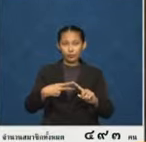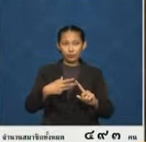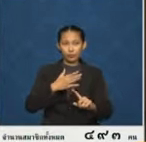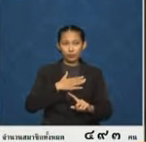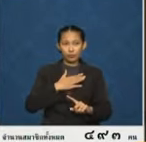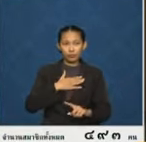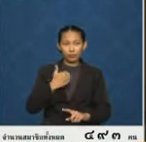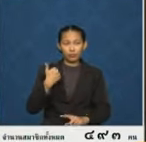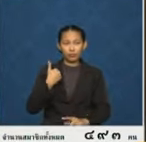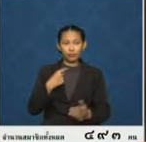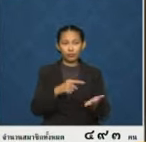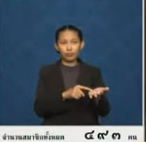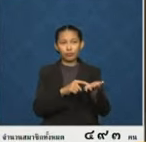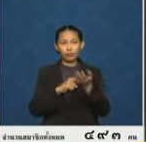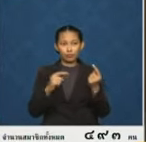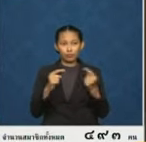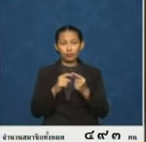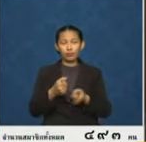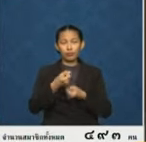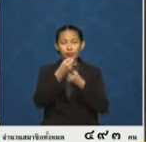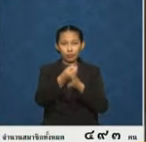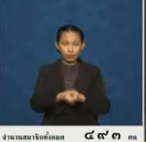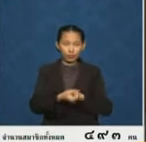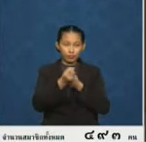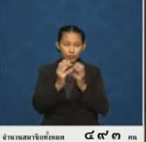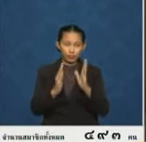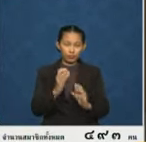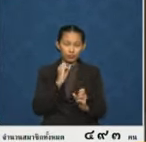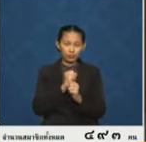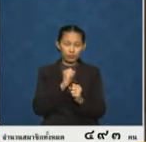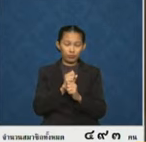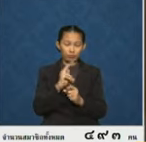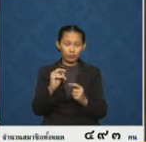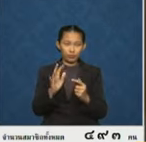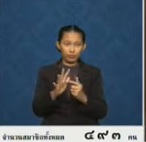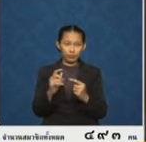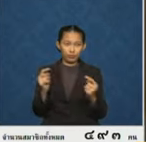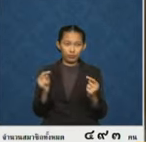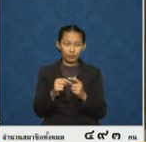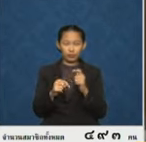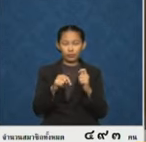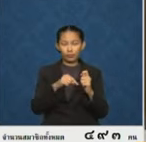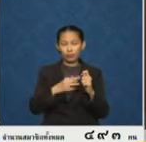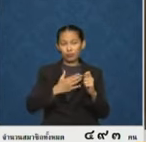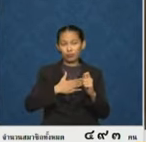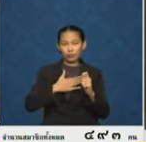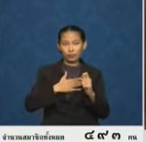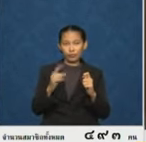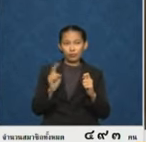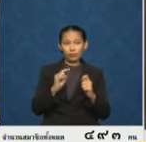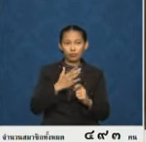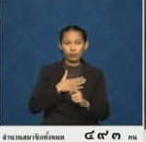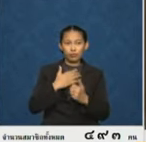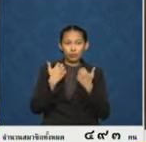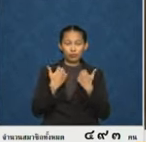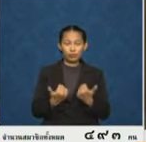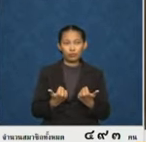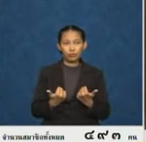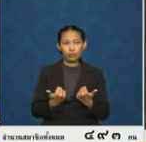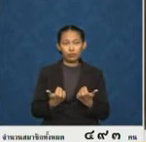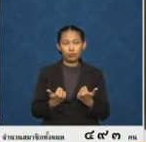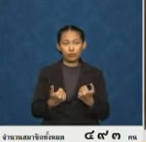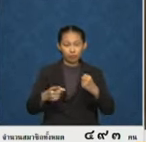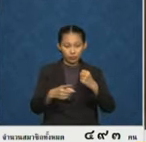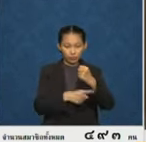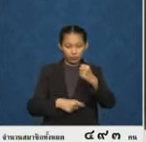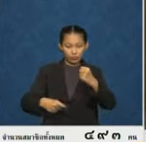ได้รับการร้องเรียนจากเกษตรกรชาวนาของอำเภอวังทองและอำเภอเนิลปางว่าขณะนี้เป็นฤดูเก็บ